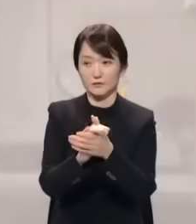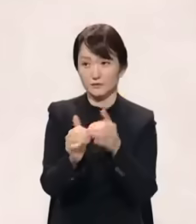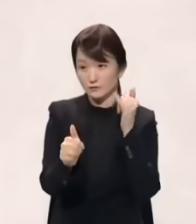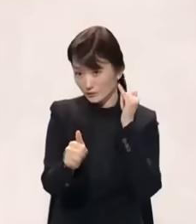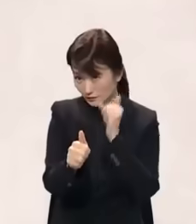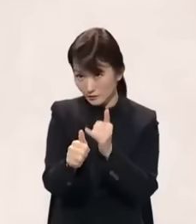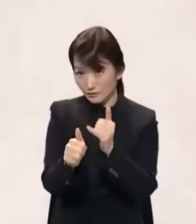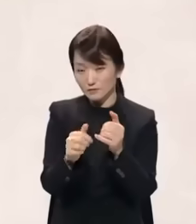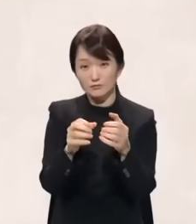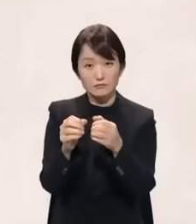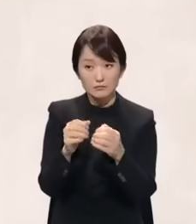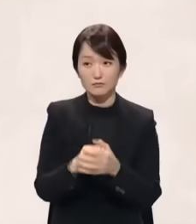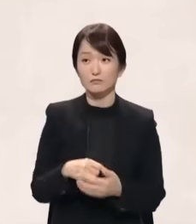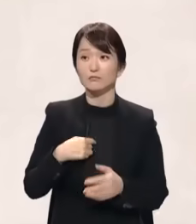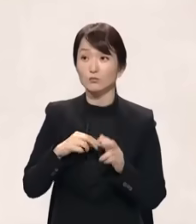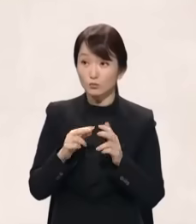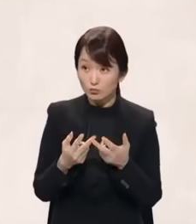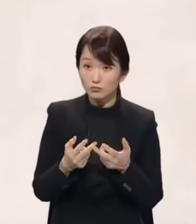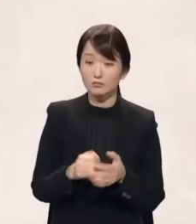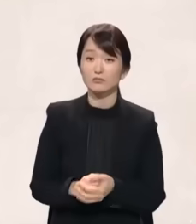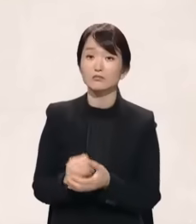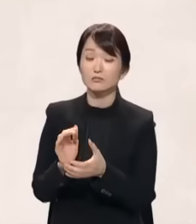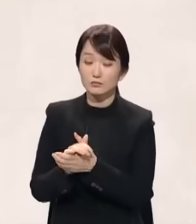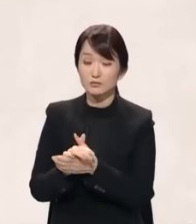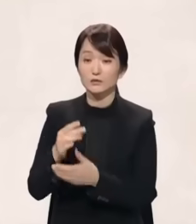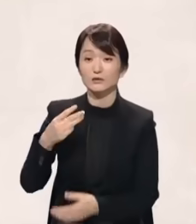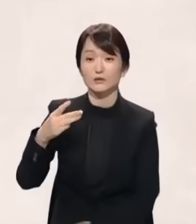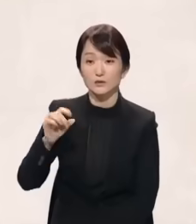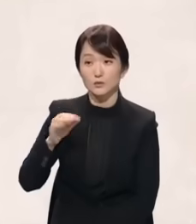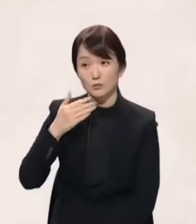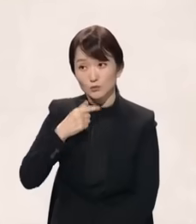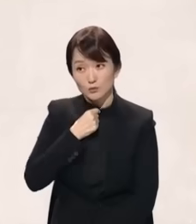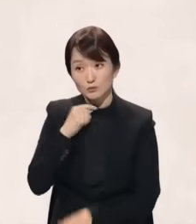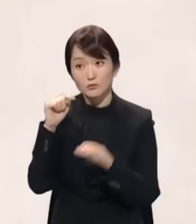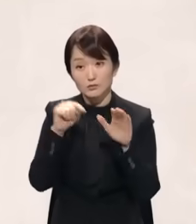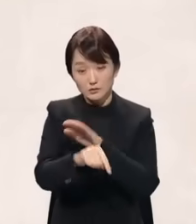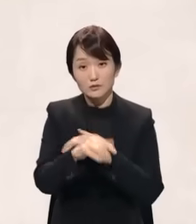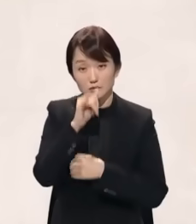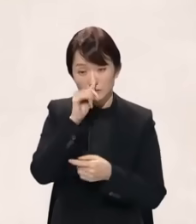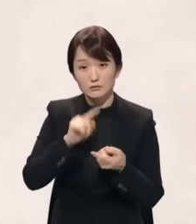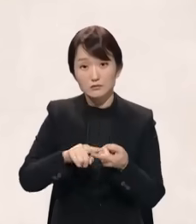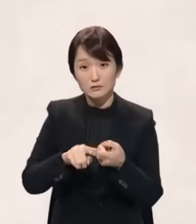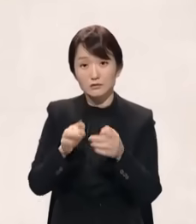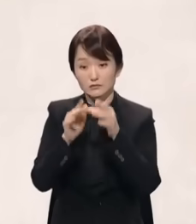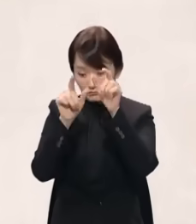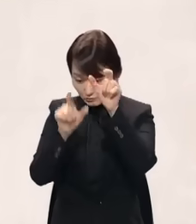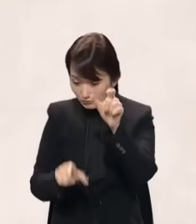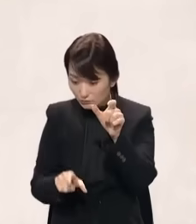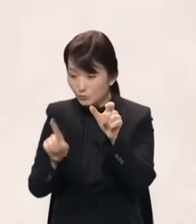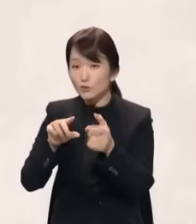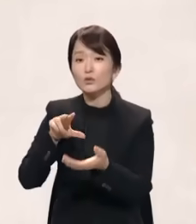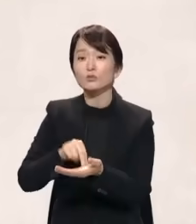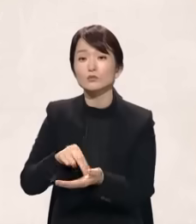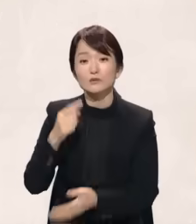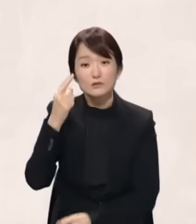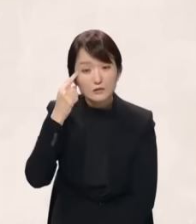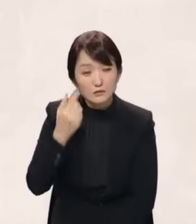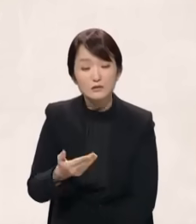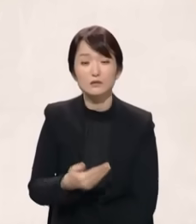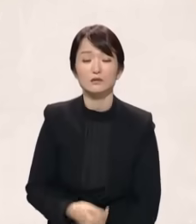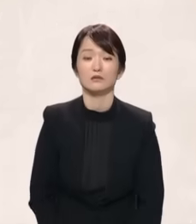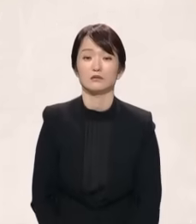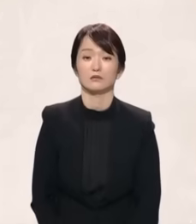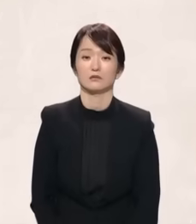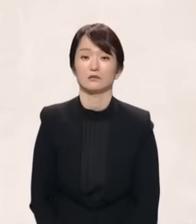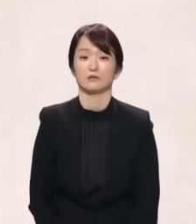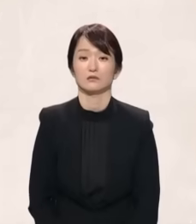얘기를 했는데 본인은 친구가 탕후루 먹고 싶다 해서 같이 간 거고 있는 사실 그대로를 쓴 건데 뭐가 문제냐라고 오히려